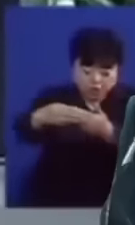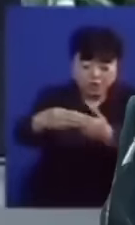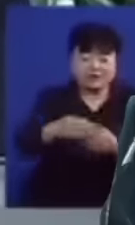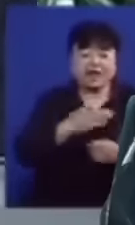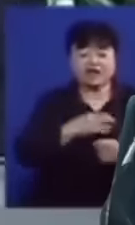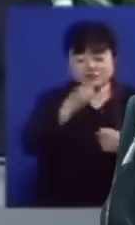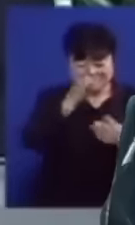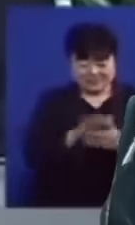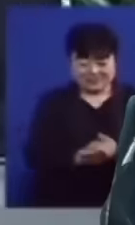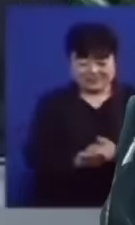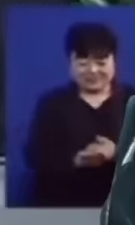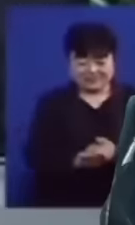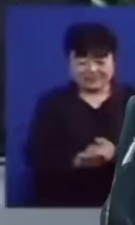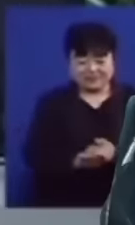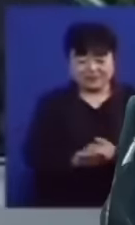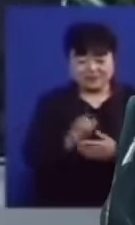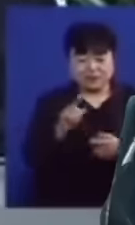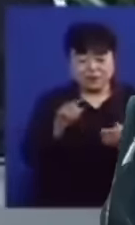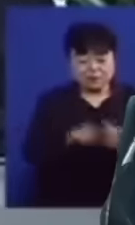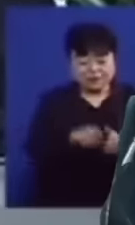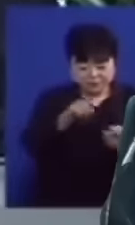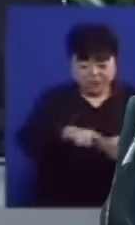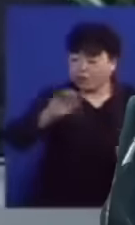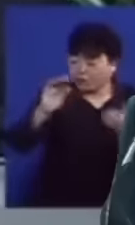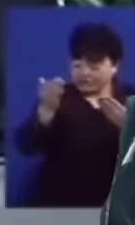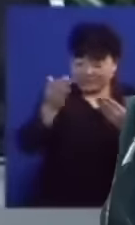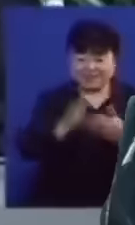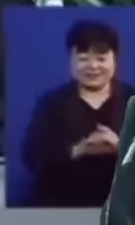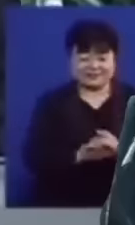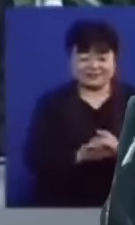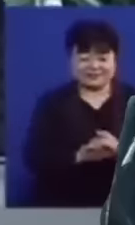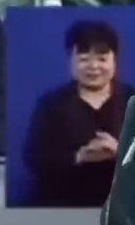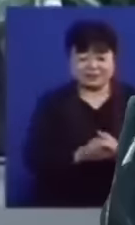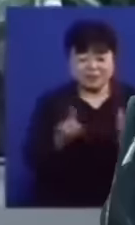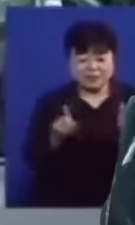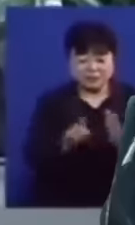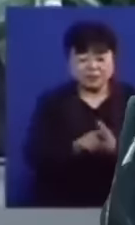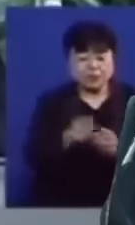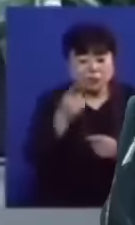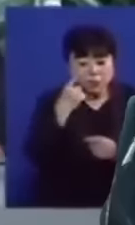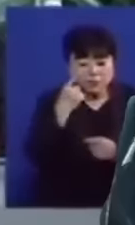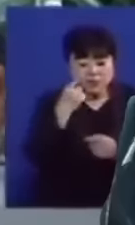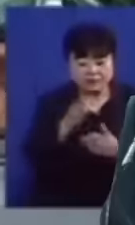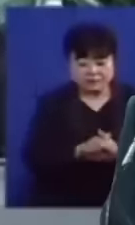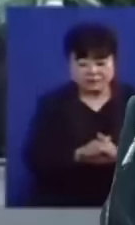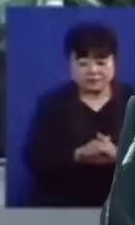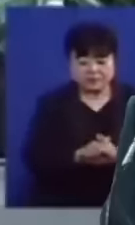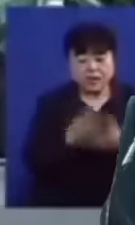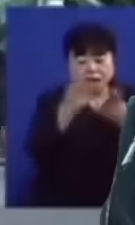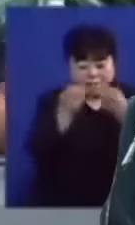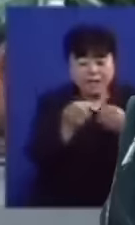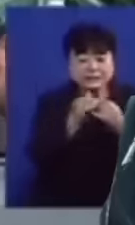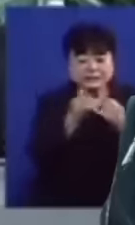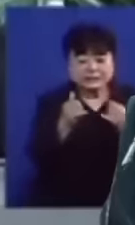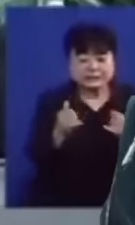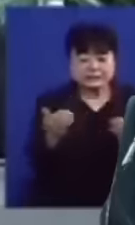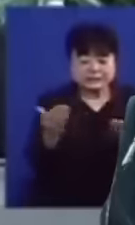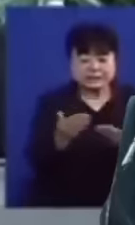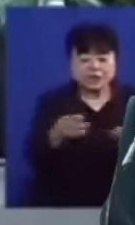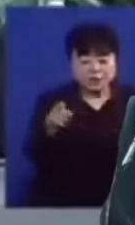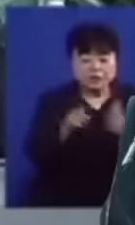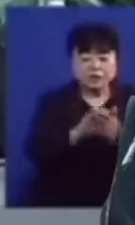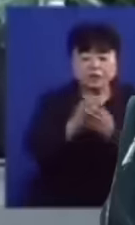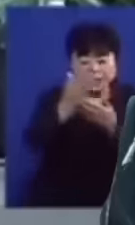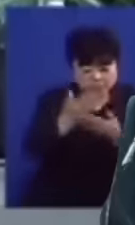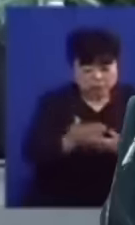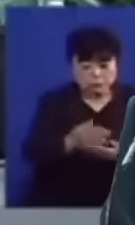것입니다. 성경은 말합니다. 내 믿은 대로 될지어다. 그러므로 이제 보십시오. 많은 사건을 믿음으로